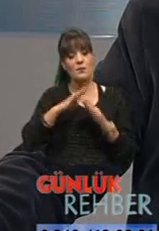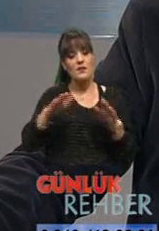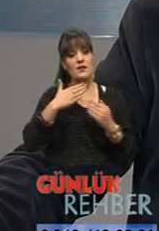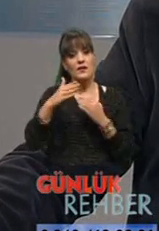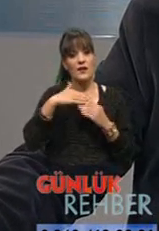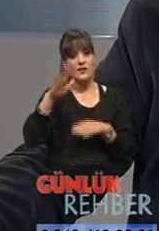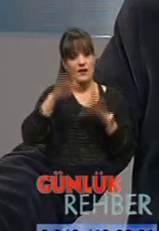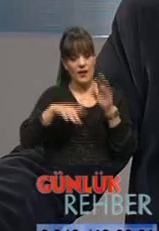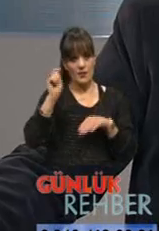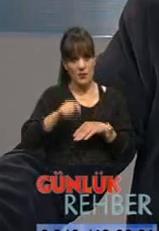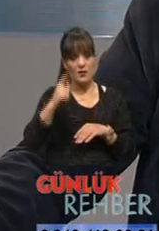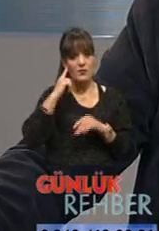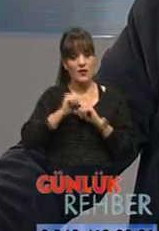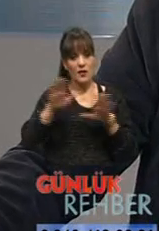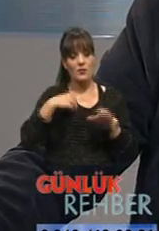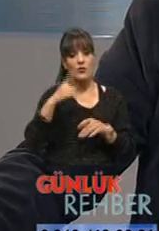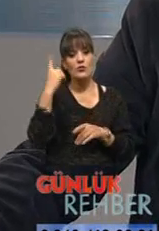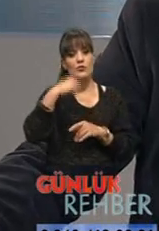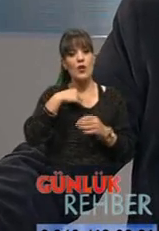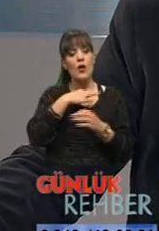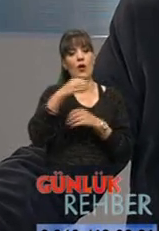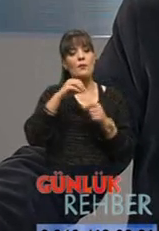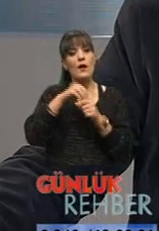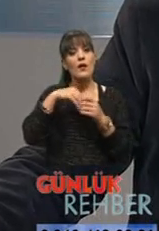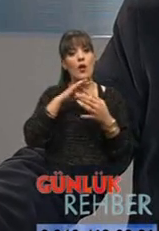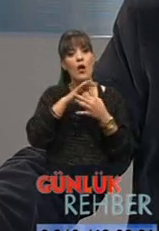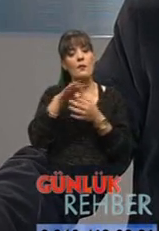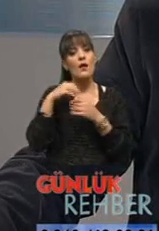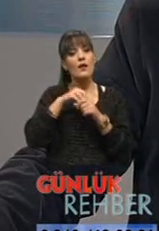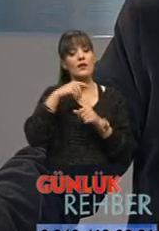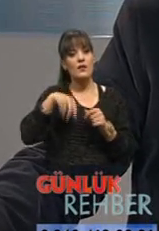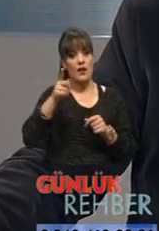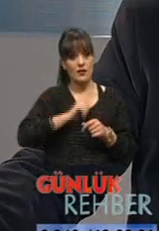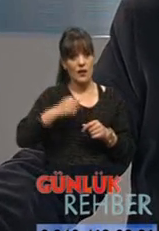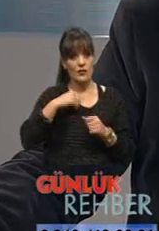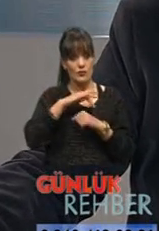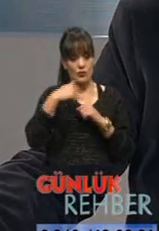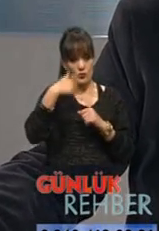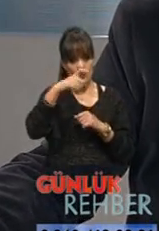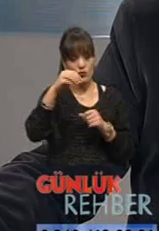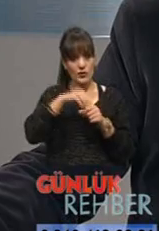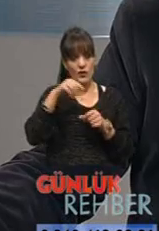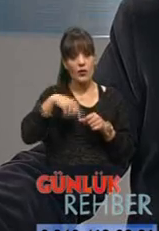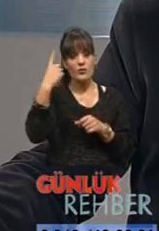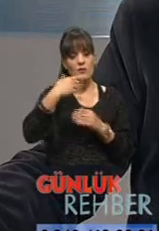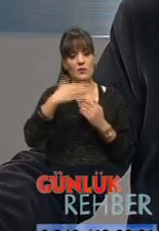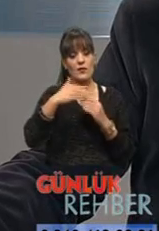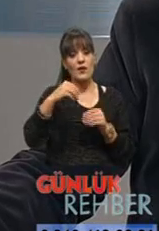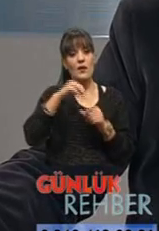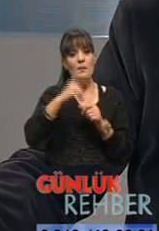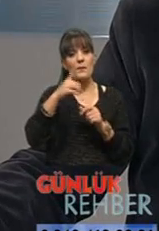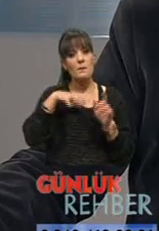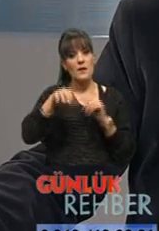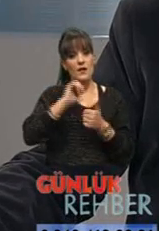tenisini tanıtmak, evet. Tanıtmak çünkü olimpik bir spor dalı. Biliyorsunuz olimpiyatlara aday bir ülkeyiz. Dolayısıyla masa tenisi de olimpik bir